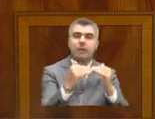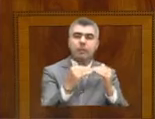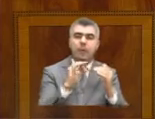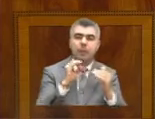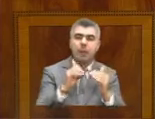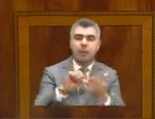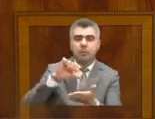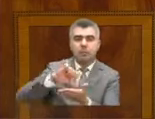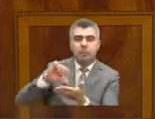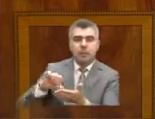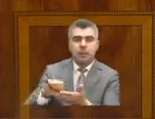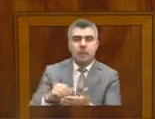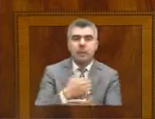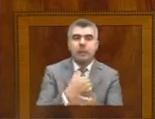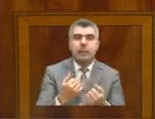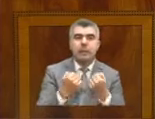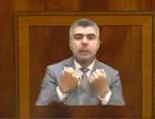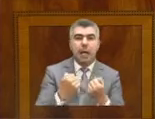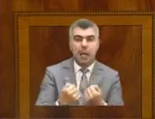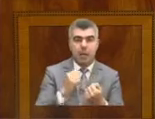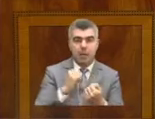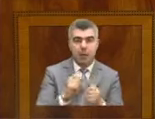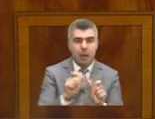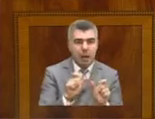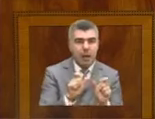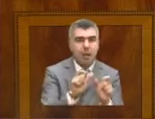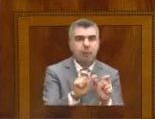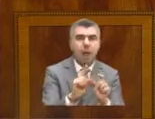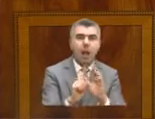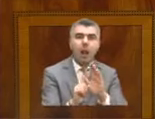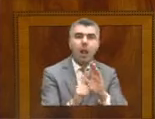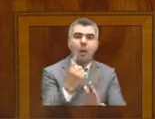الصحية بما فيها مؤسسات الرعاية الصحية الأولية